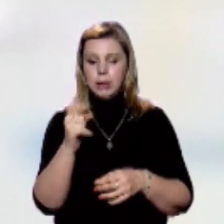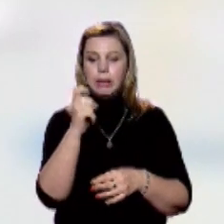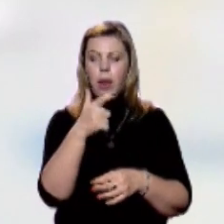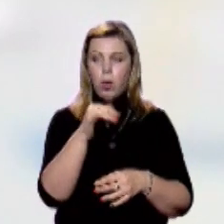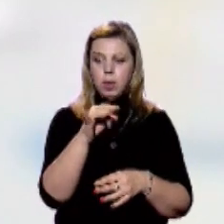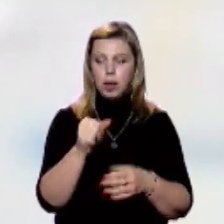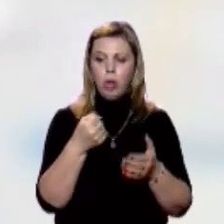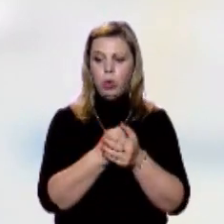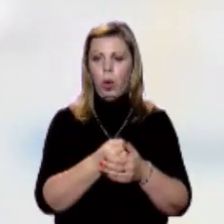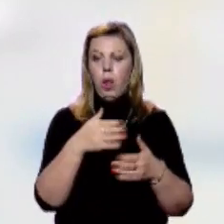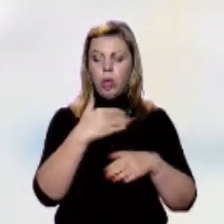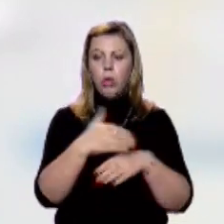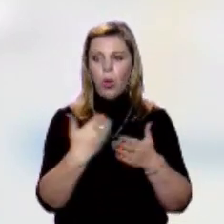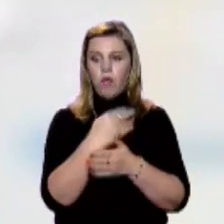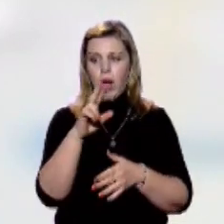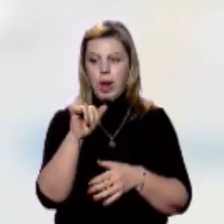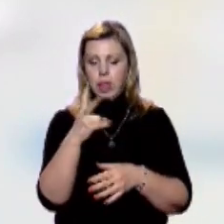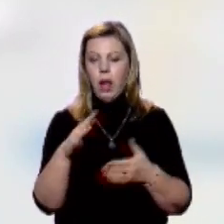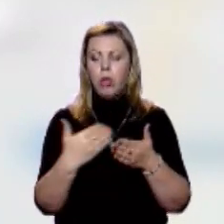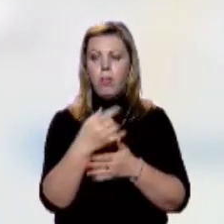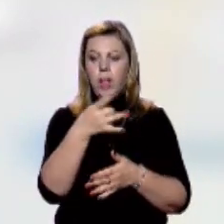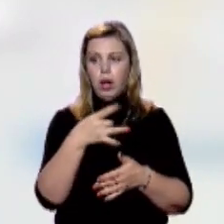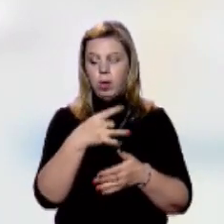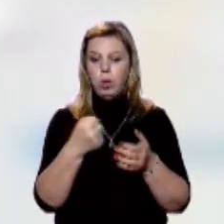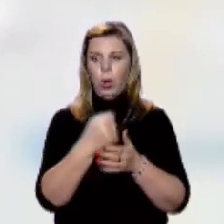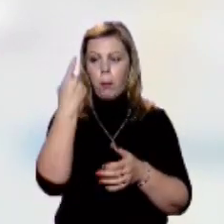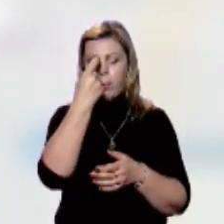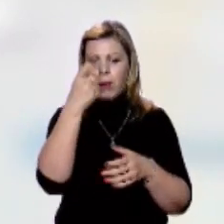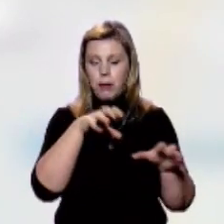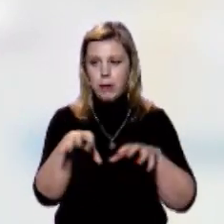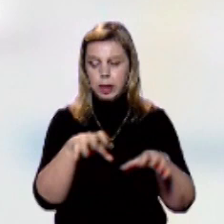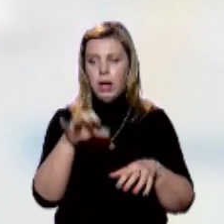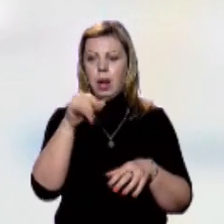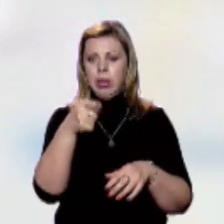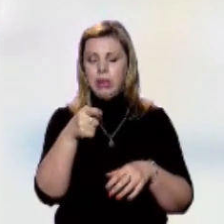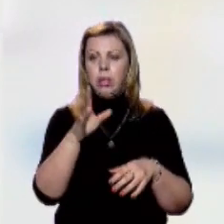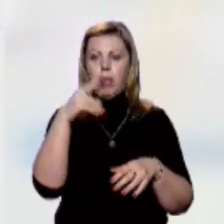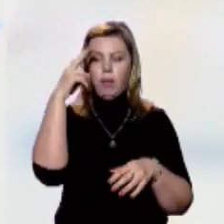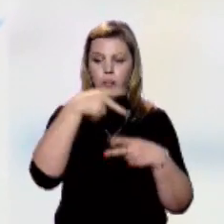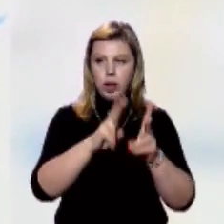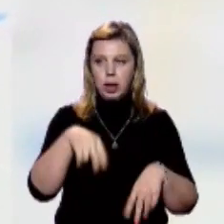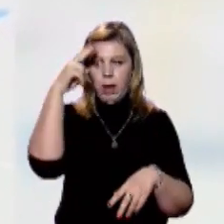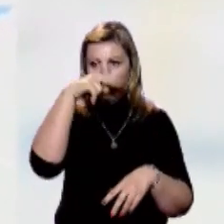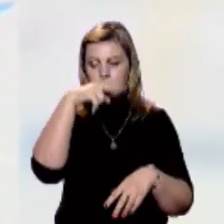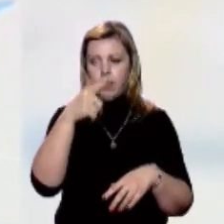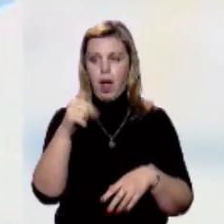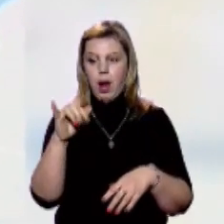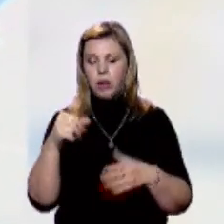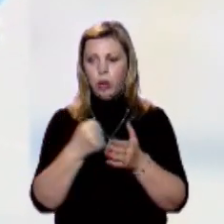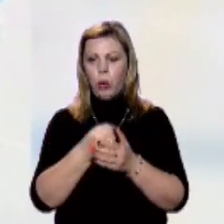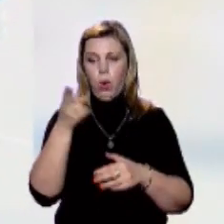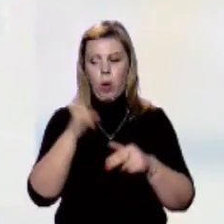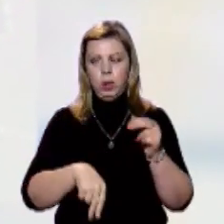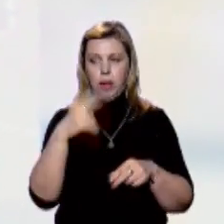Загорською до гіпермаркету «Нова лінія». Звідти у новий район, далі до П'яного ринку, вокзалів, мікрорайону Радванка та вулицею Гагаріна до